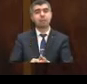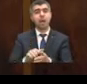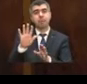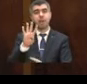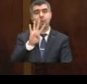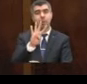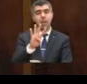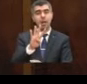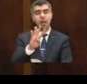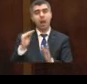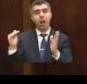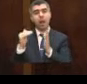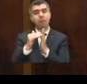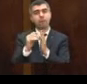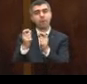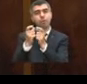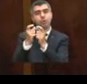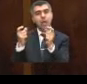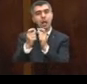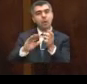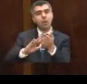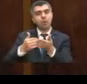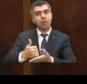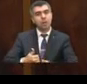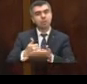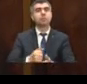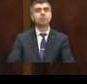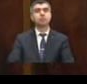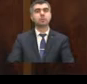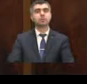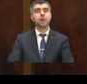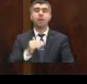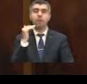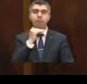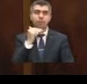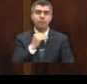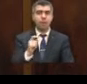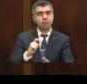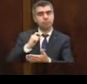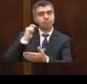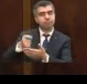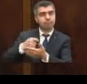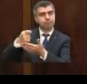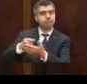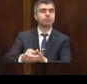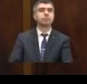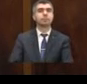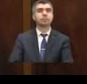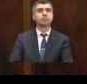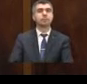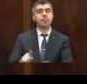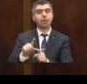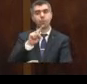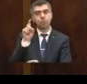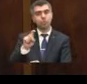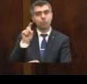ألف مقاولة خاصة الصغيرة جدا، وتسريع أداء المستحقات من طرف الدولة والجماعات